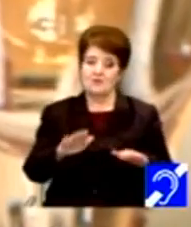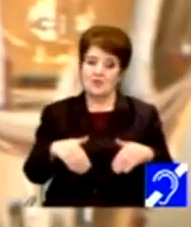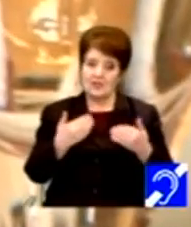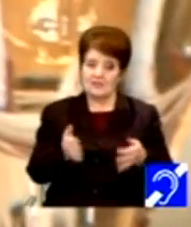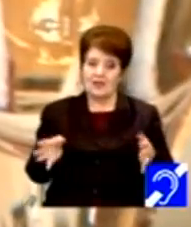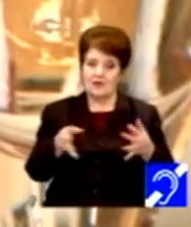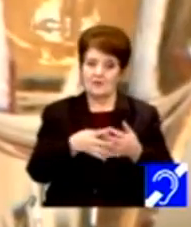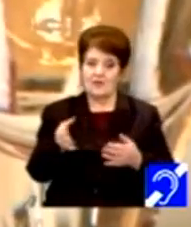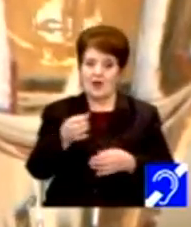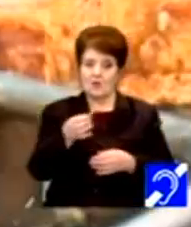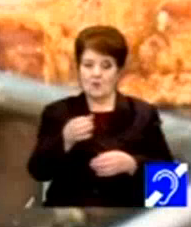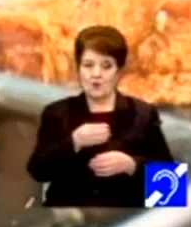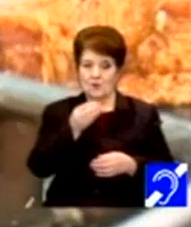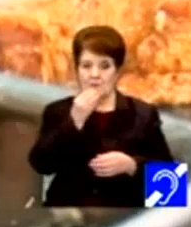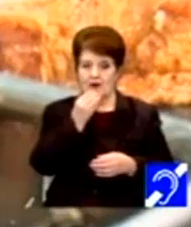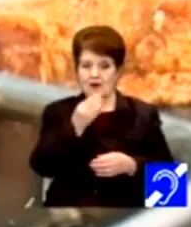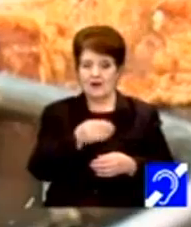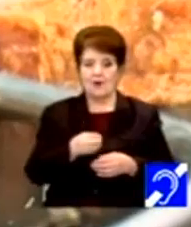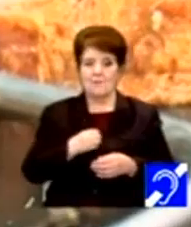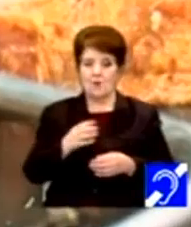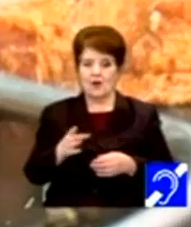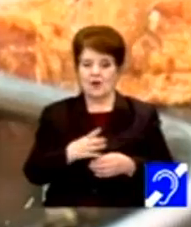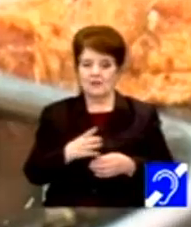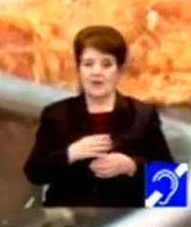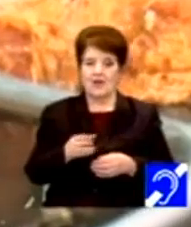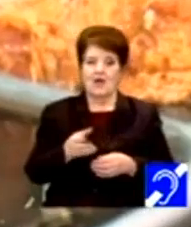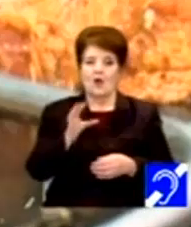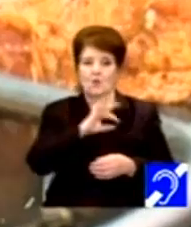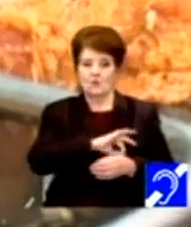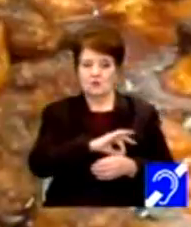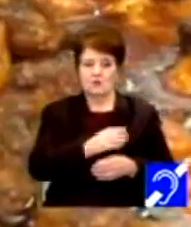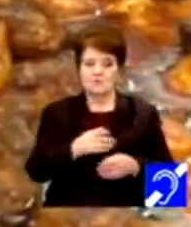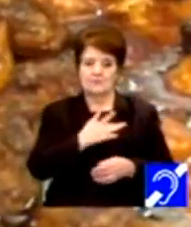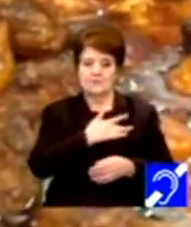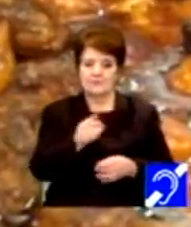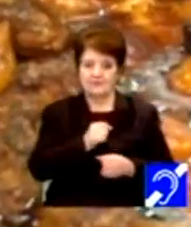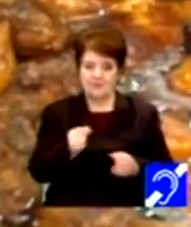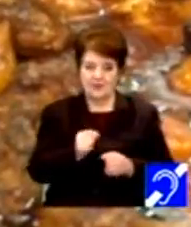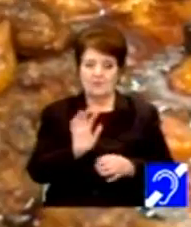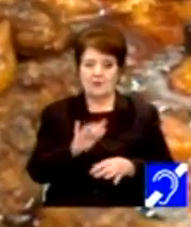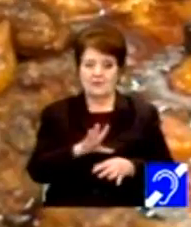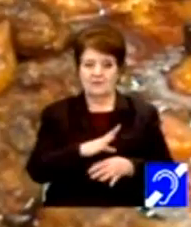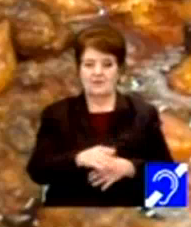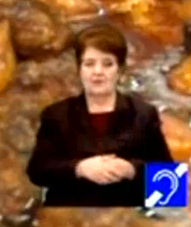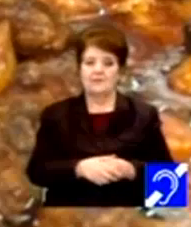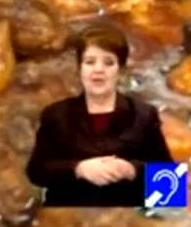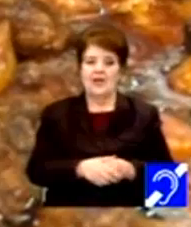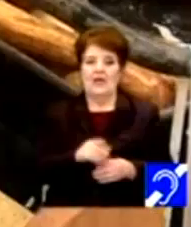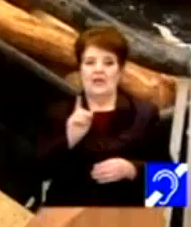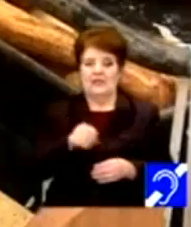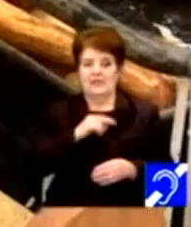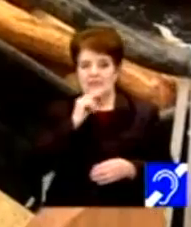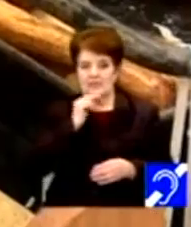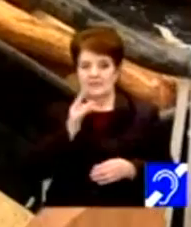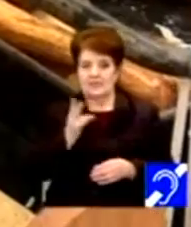combinarea alcoolului cu mâncarea bogată în grăsimi. Consumul lor în exces crește riscul de infarct sau accident vascular cerebral. Atenți trebuie